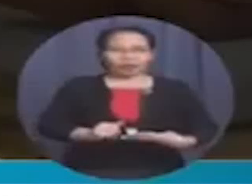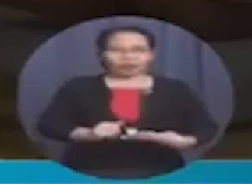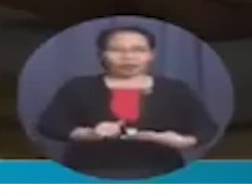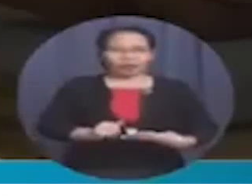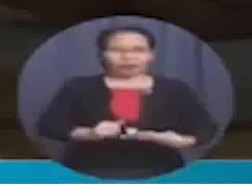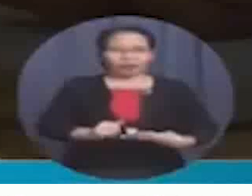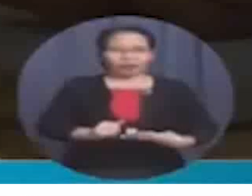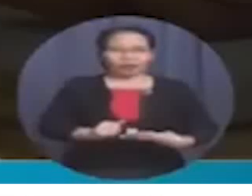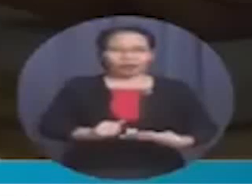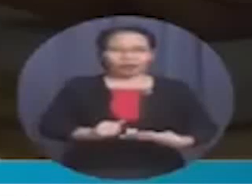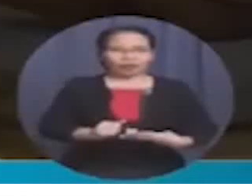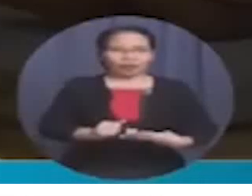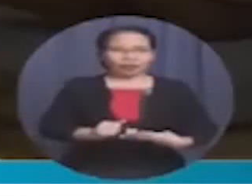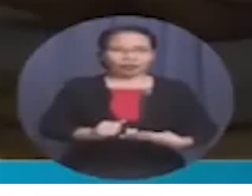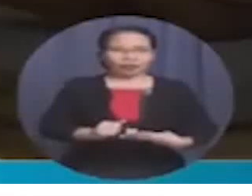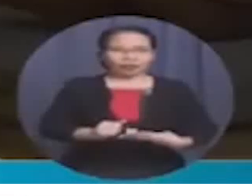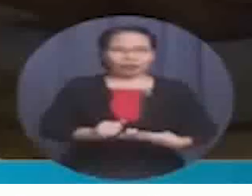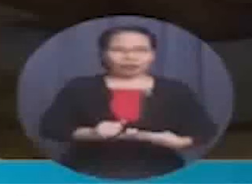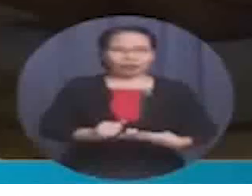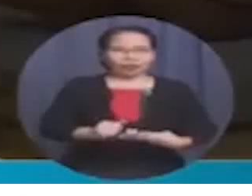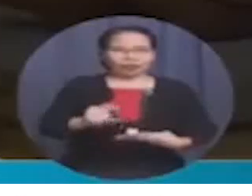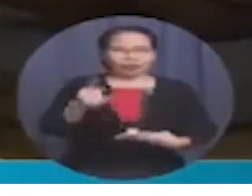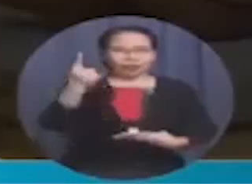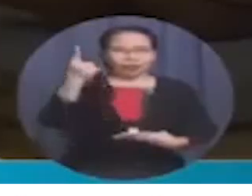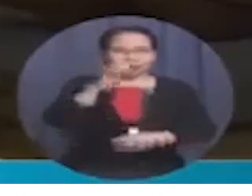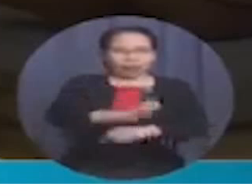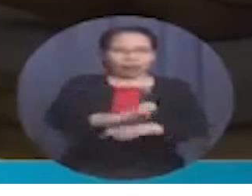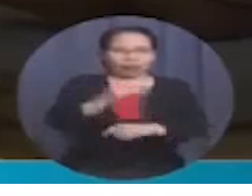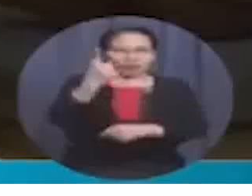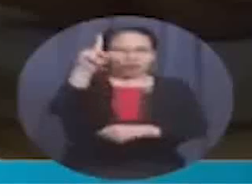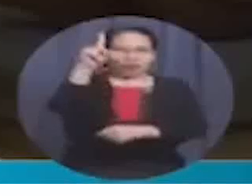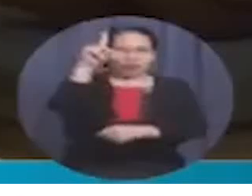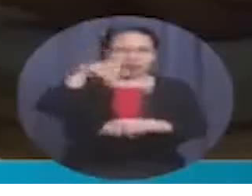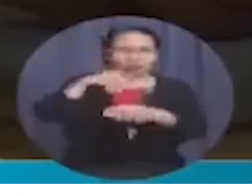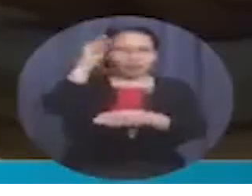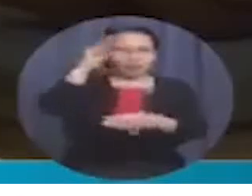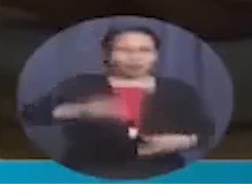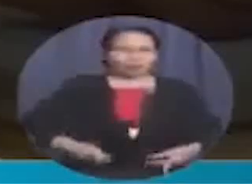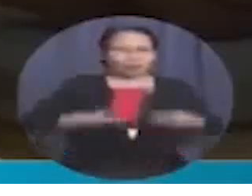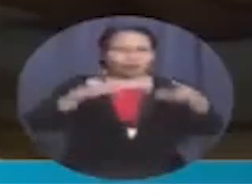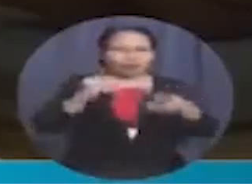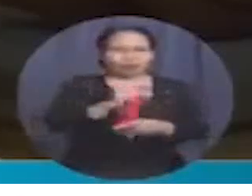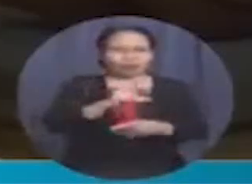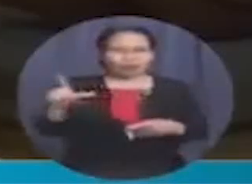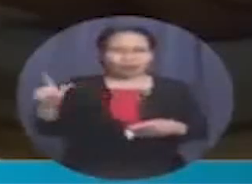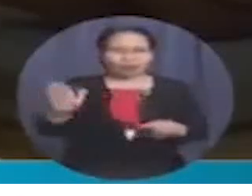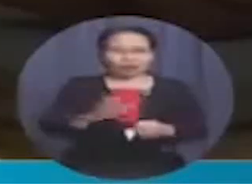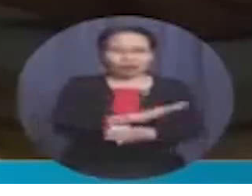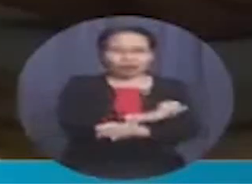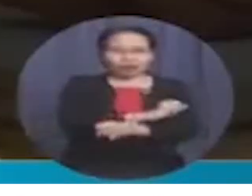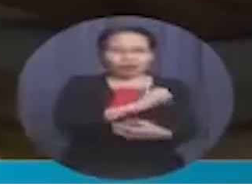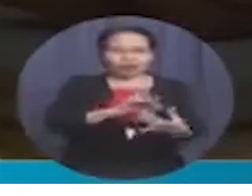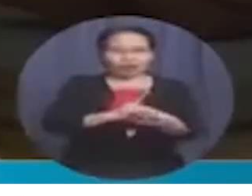kahayagan ayon sa laman. English, it says, for in Him dwelleth